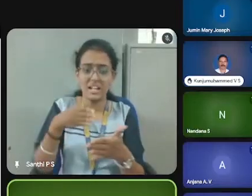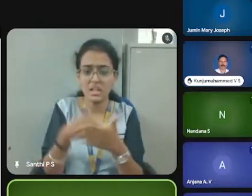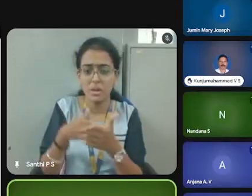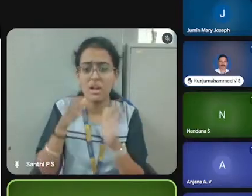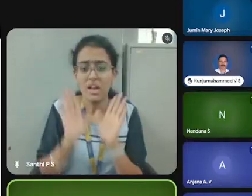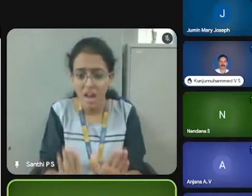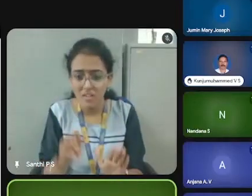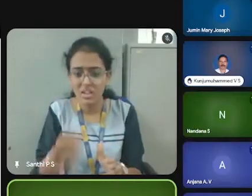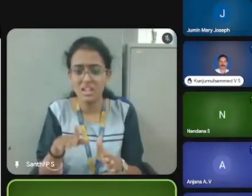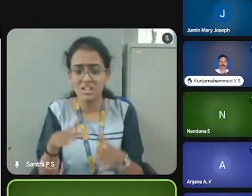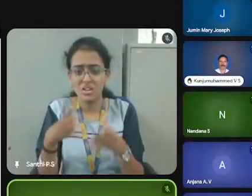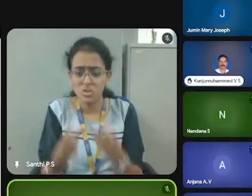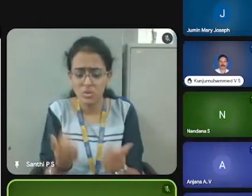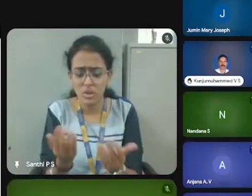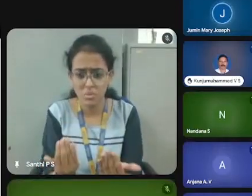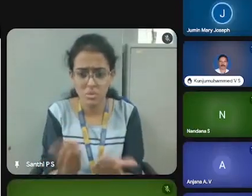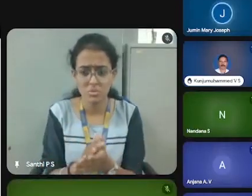ആൻസർ ചെയ്യാമോ?